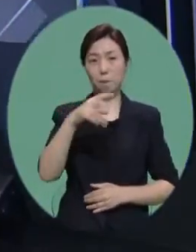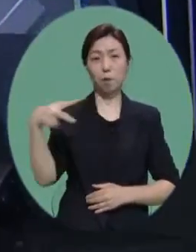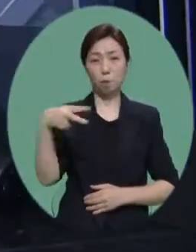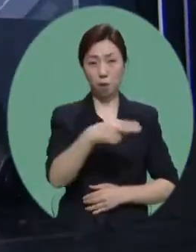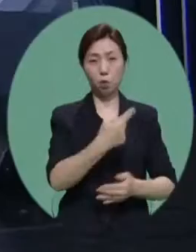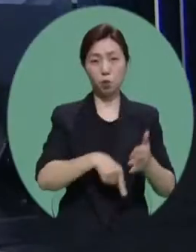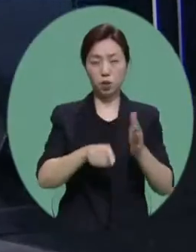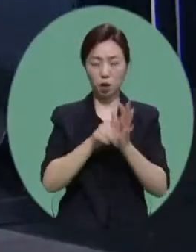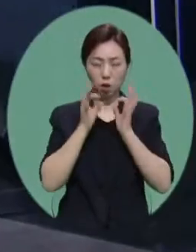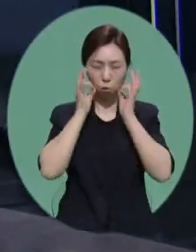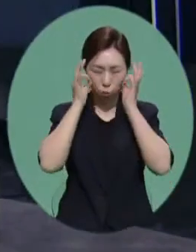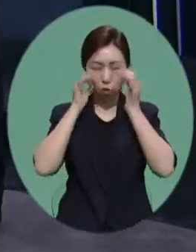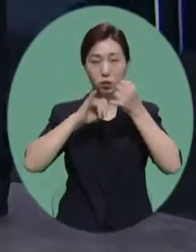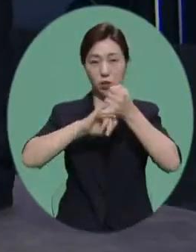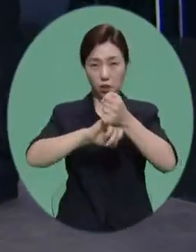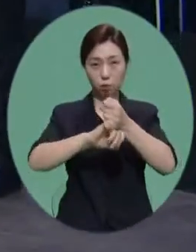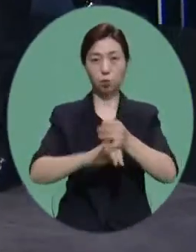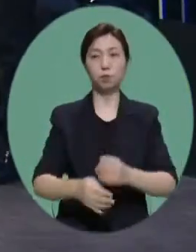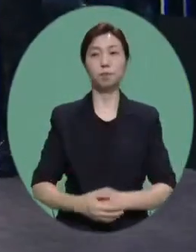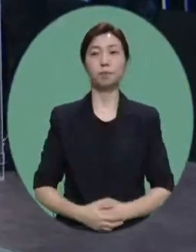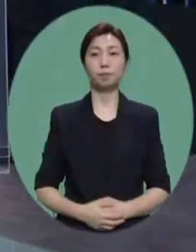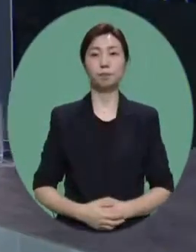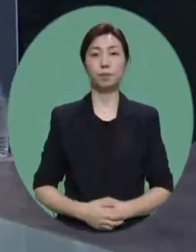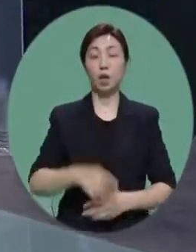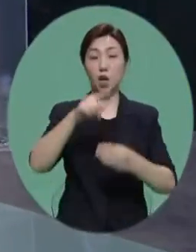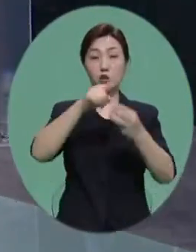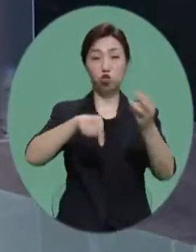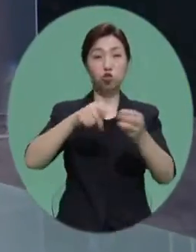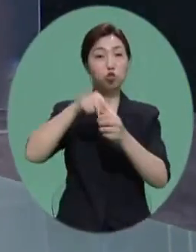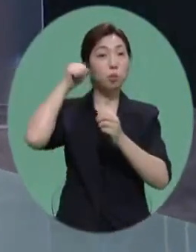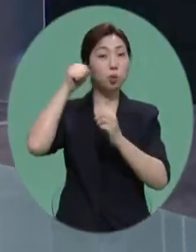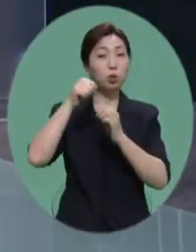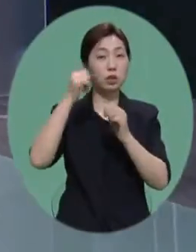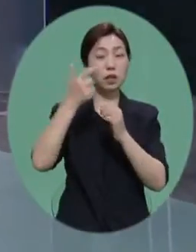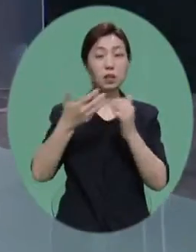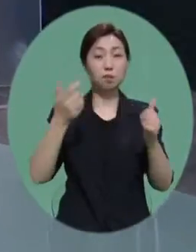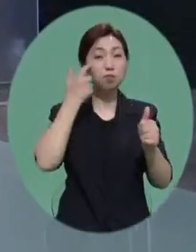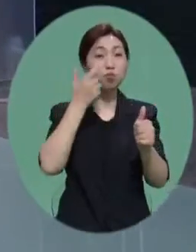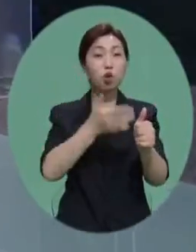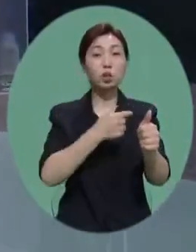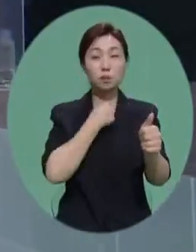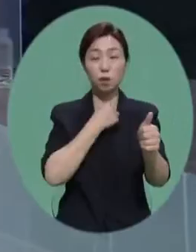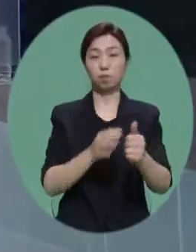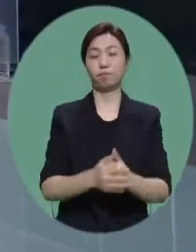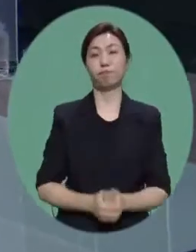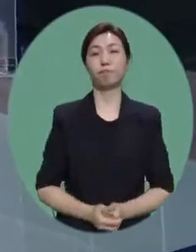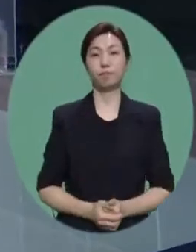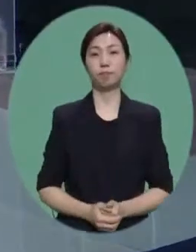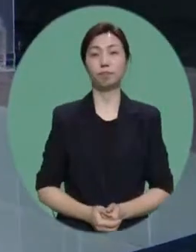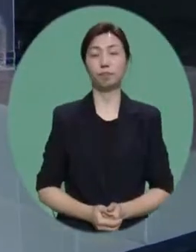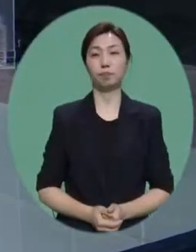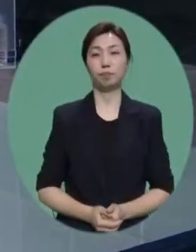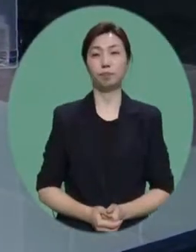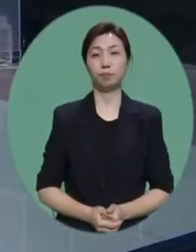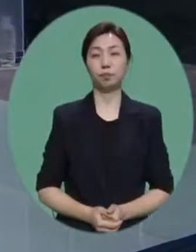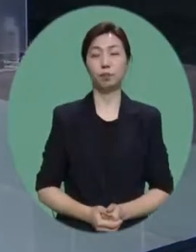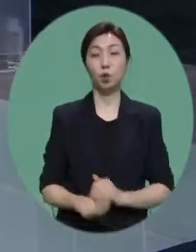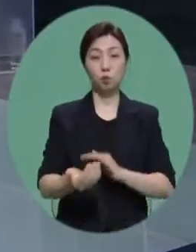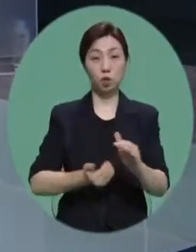아까 자유석 일부 보니 제가 7문 하도 못한게 에서 그 부터 문제 하겠습니까 음 제가 그쪽은 것은 아